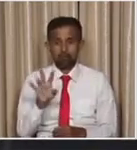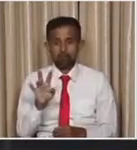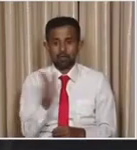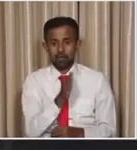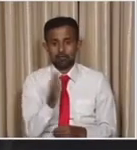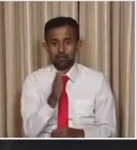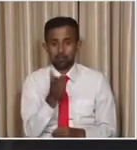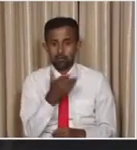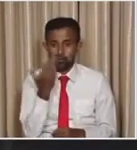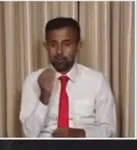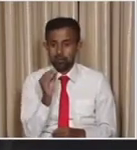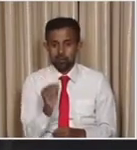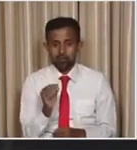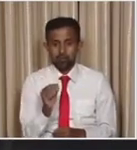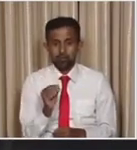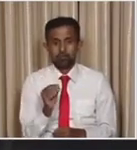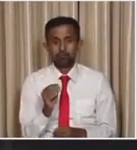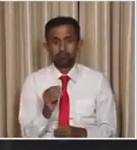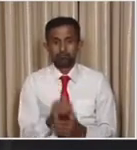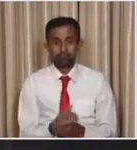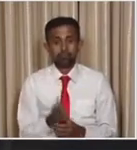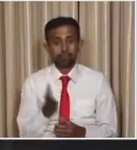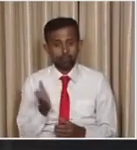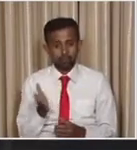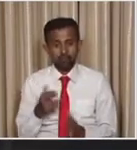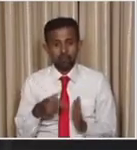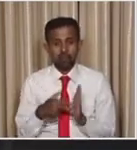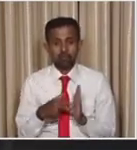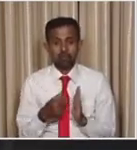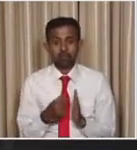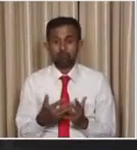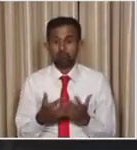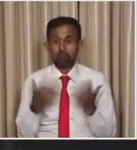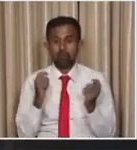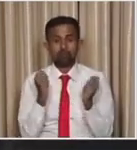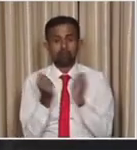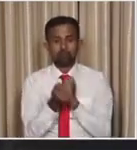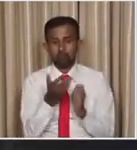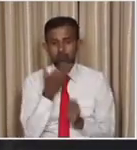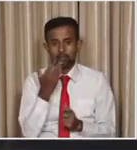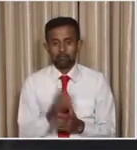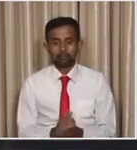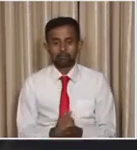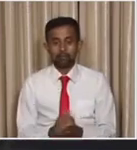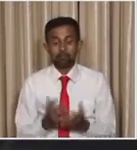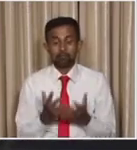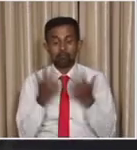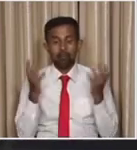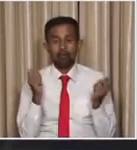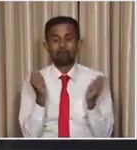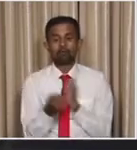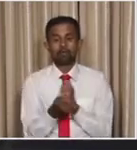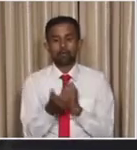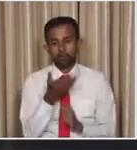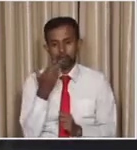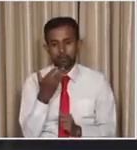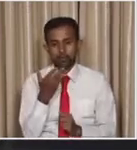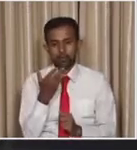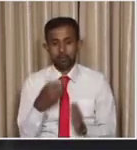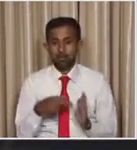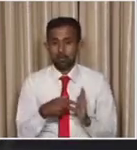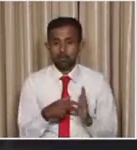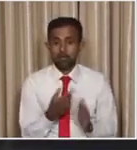ගෙනියන්න පුළුවන් නම් ගරු සභාපතිතුමනි මේ ආර්ථිකයේ විශාල වෙනසක් කරන්න පුළුවන්. විශාල වෙනසක් කරන්න පුළුවන්. ඒ